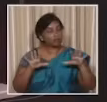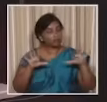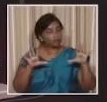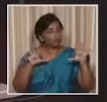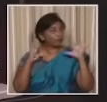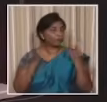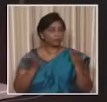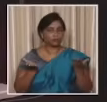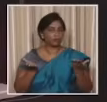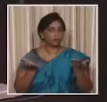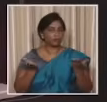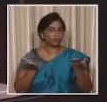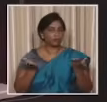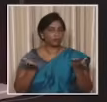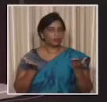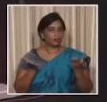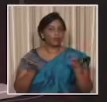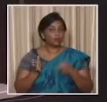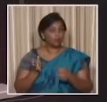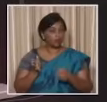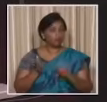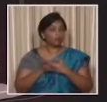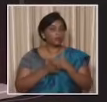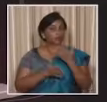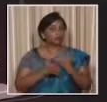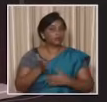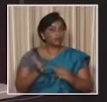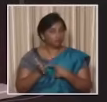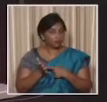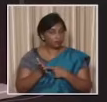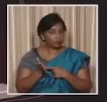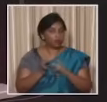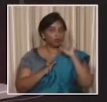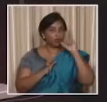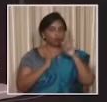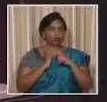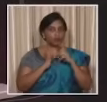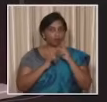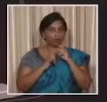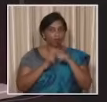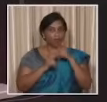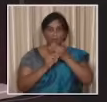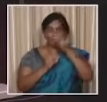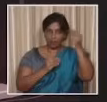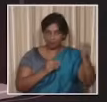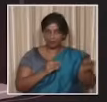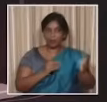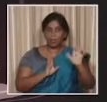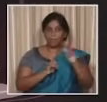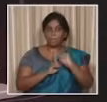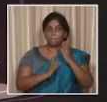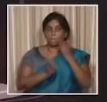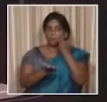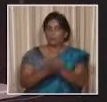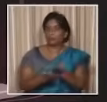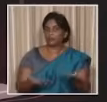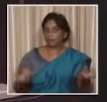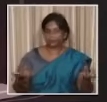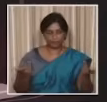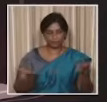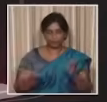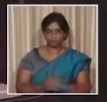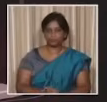කාරණාව නියෝජ්‍ය කතානායකතුමනි මේ වාර්තාව කෝප් එකට එවලා තියෙනවා හැබැයි පාර්ලිමේන්තුවේ සභාගත කරන්නේ